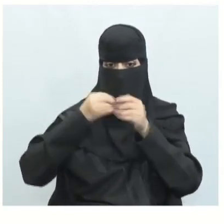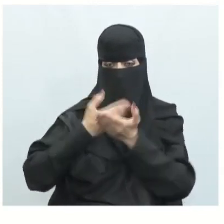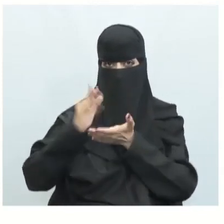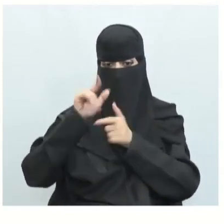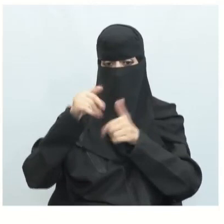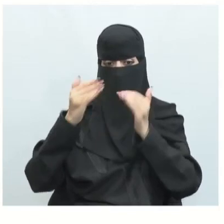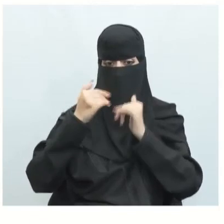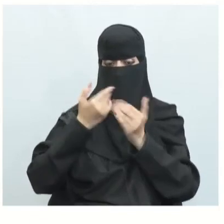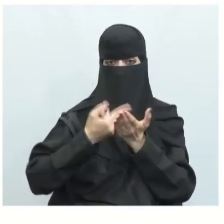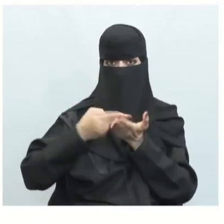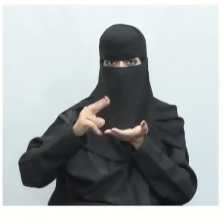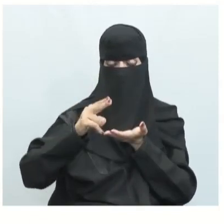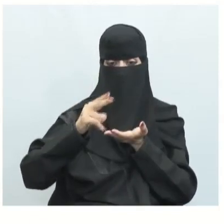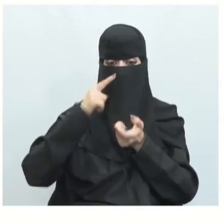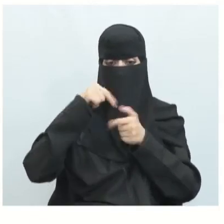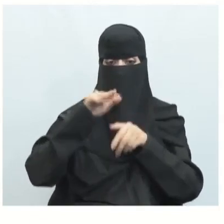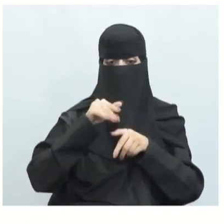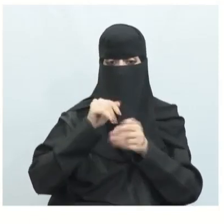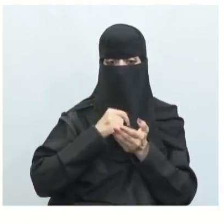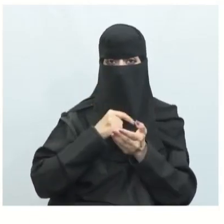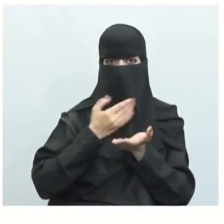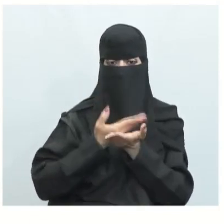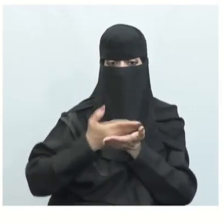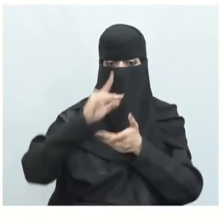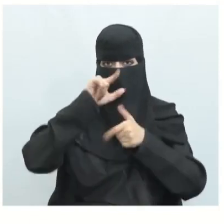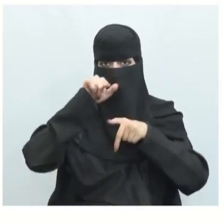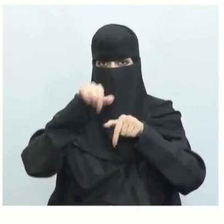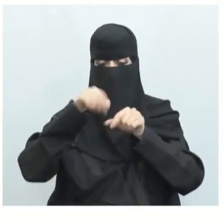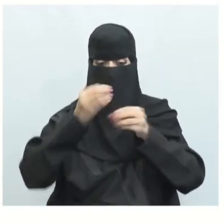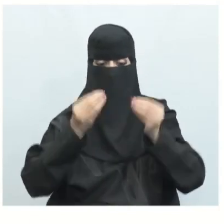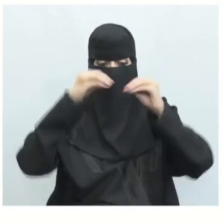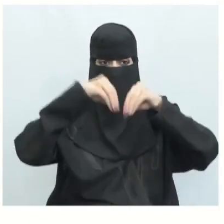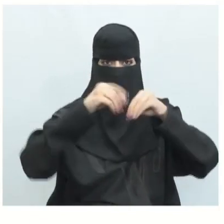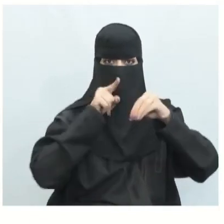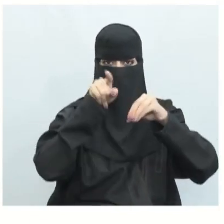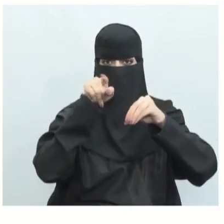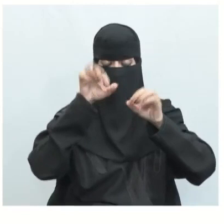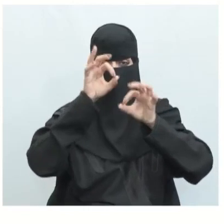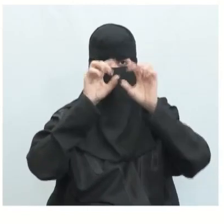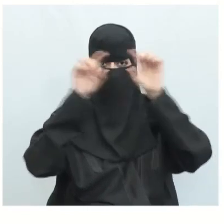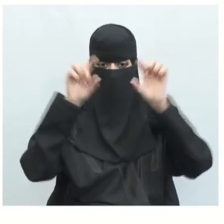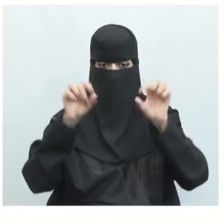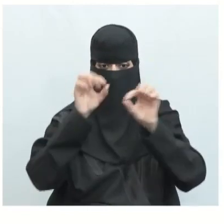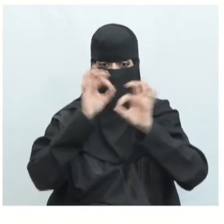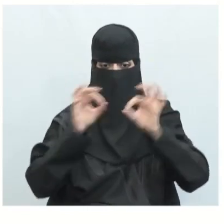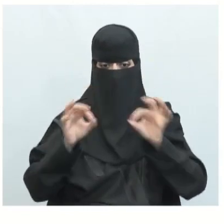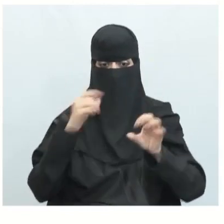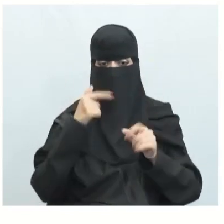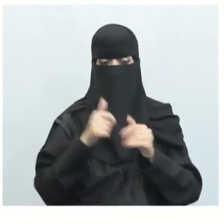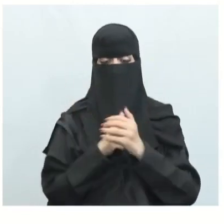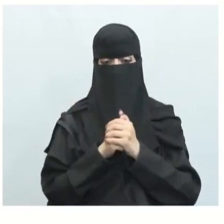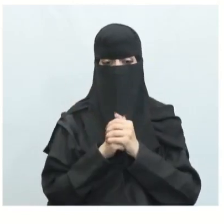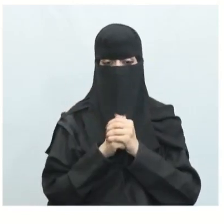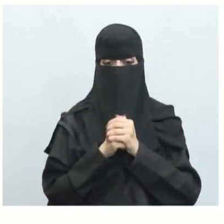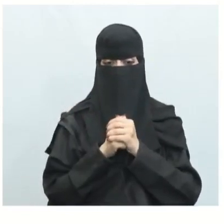المخطط الرساله ستكون برنت ذا جراف كونتين بمعنى اطبع محتويات المخطط ذا جراف